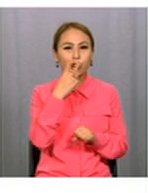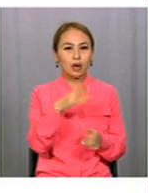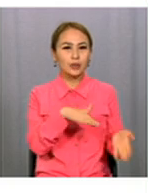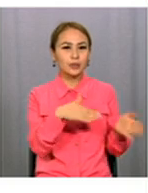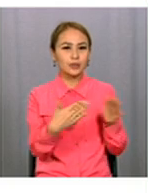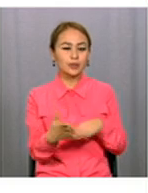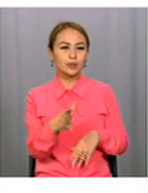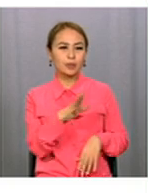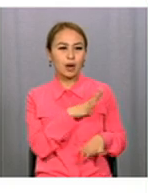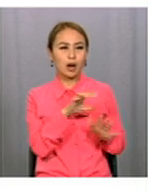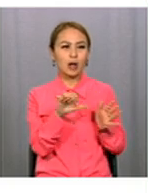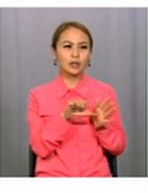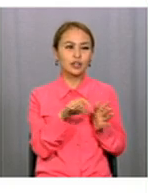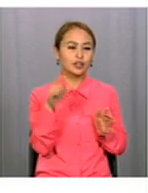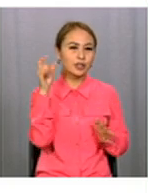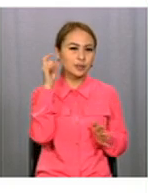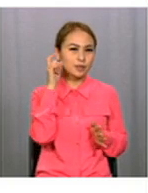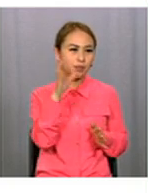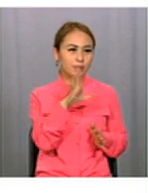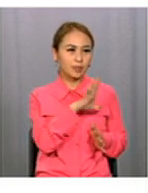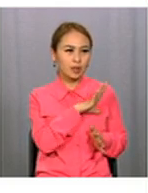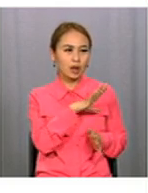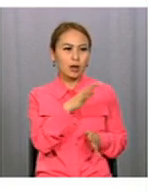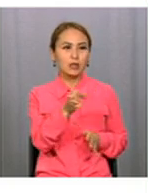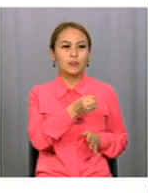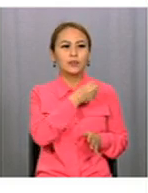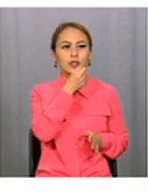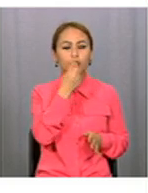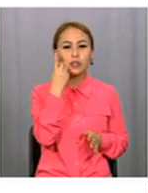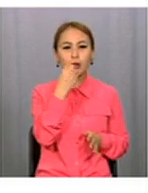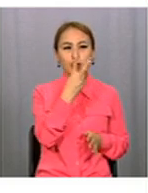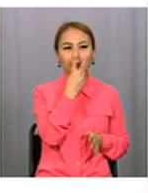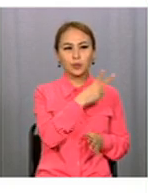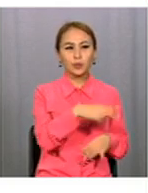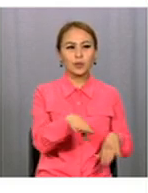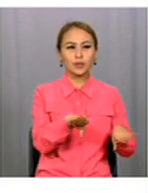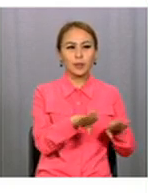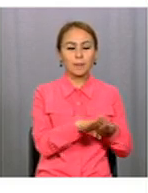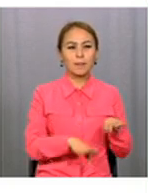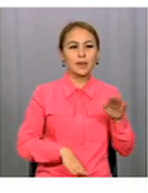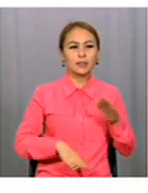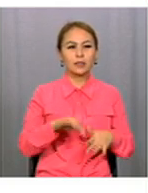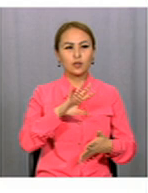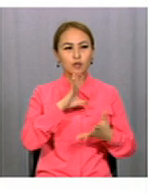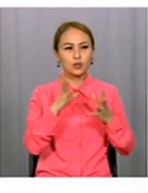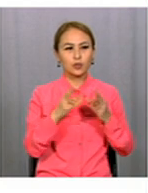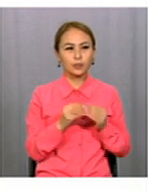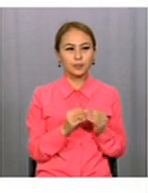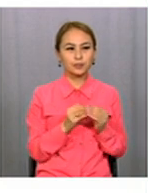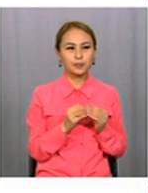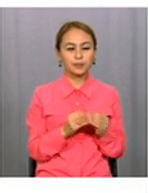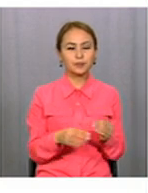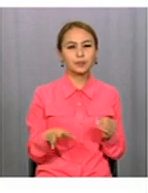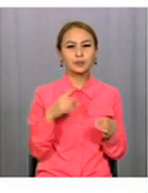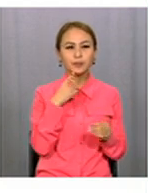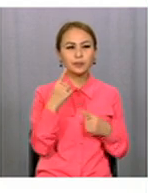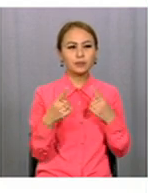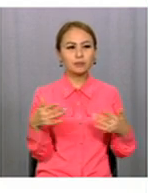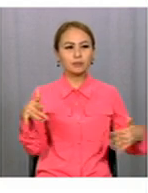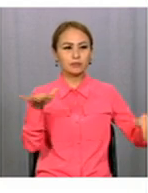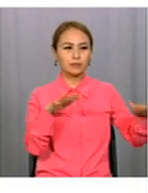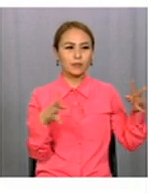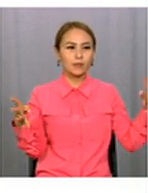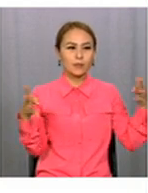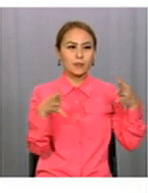небәрі 6 жасымда. Алып тұлғалар жылағанын көрдім, бастарын сүйеп асырға. Алып таулардың